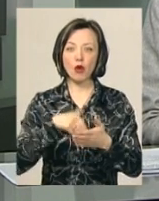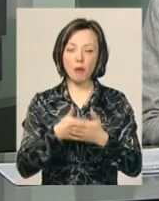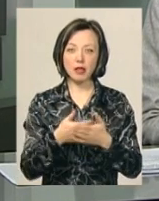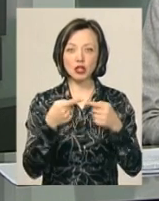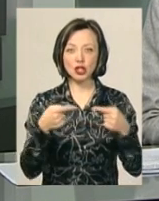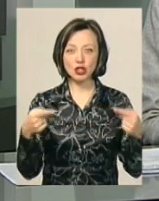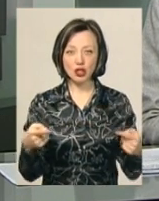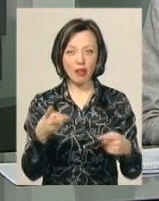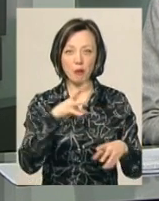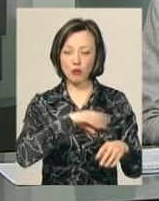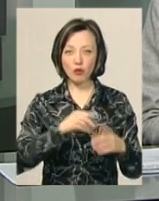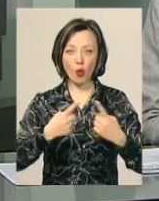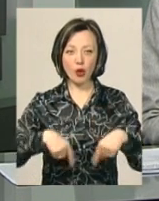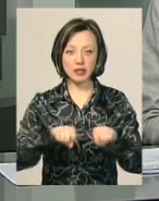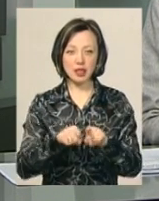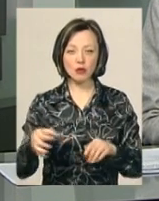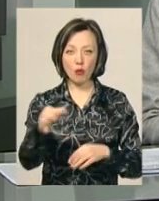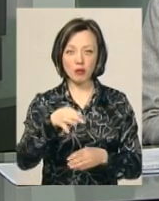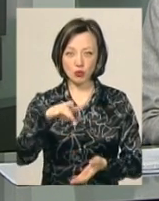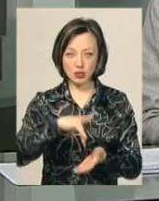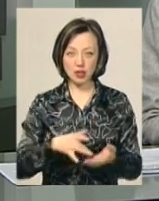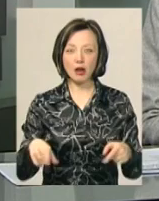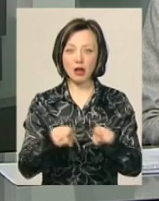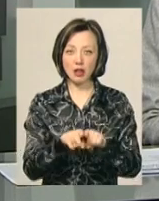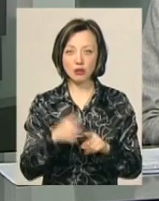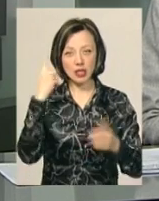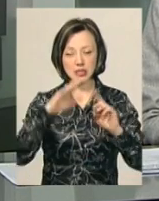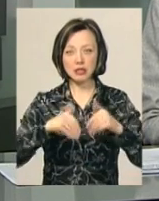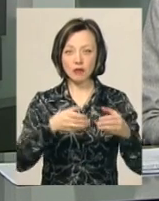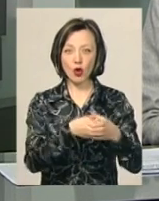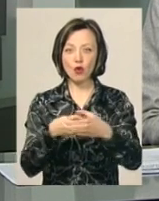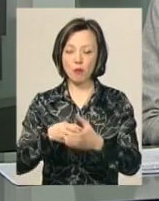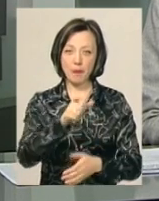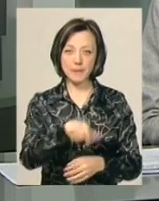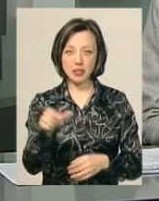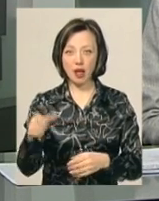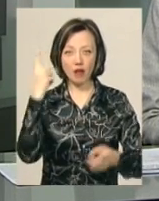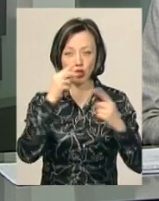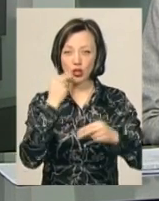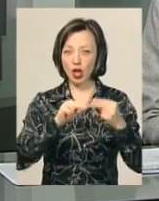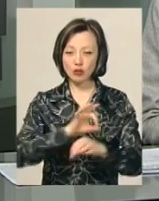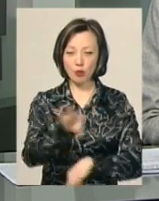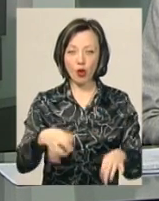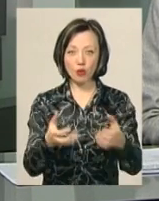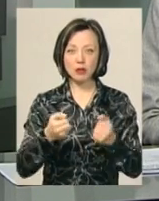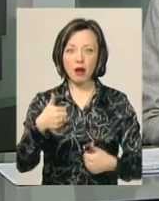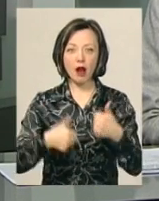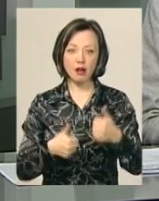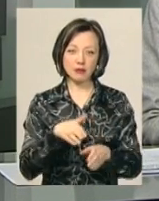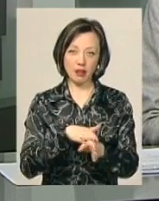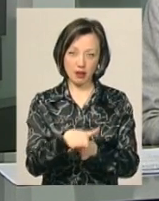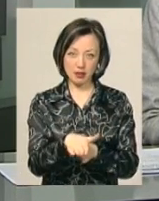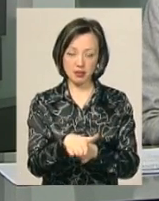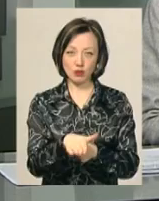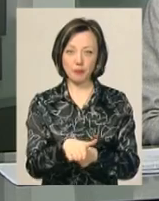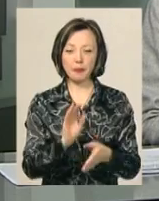громадських та інших неприбуткових організацій обласного центру, а також ініціативні групи містян. Автори найкращих проєктів отримують гранти на їх